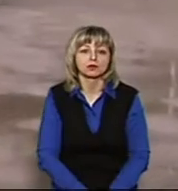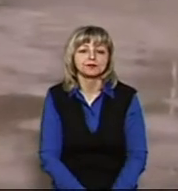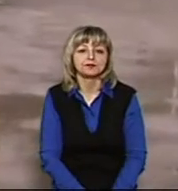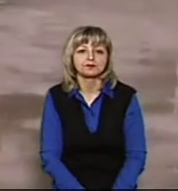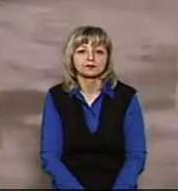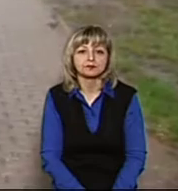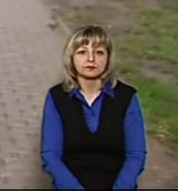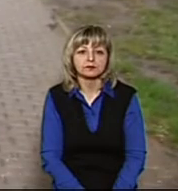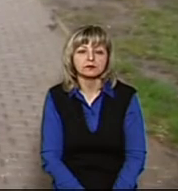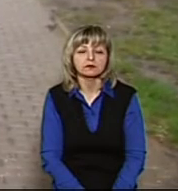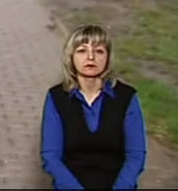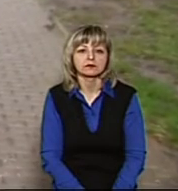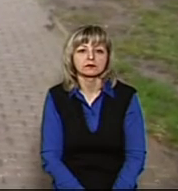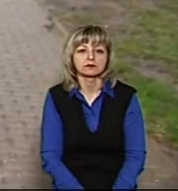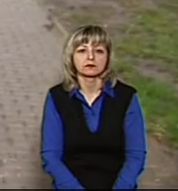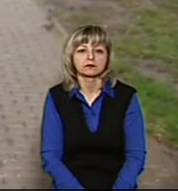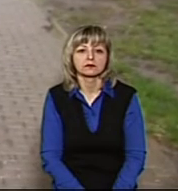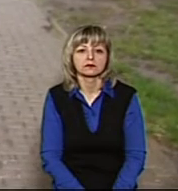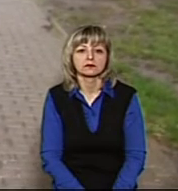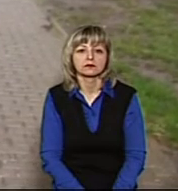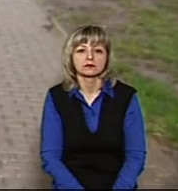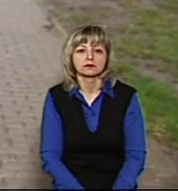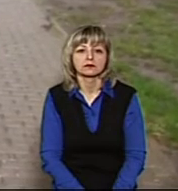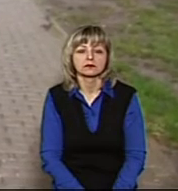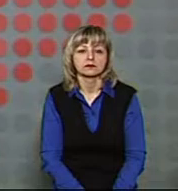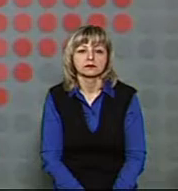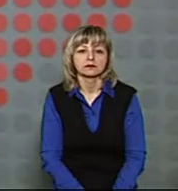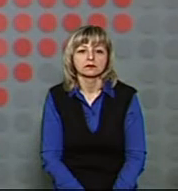Олександр Ватащук, Петро Потієвський. Новини на Суспільному. Луцьк.